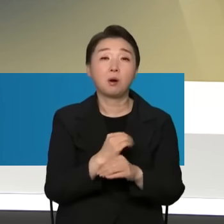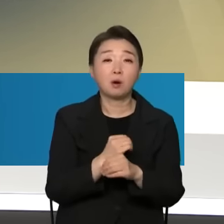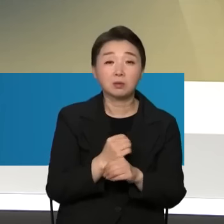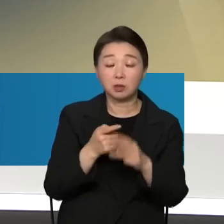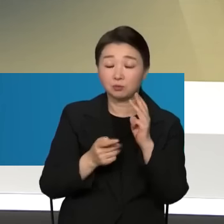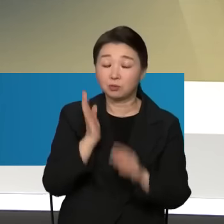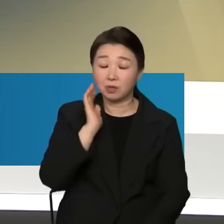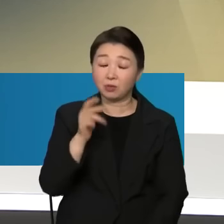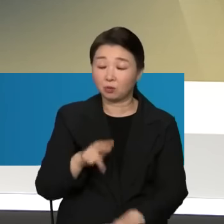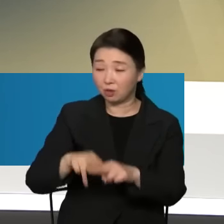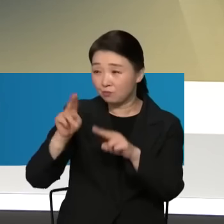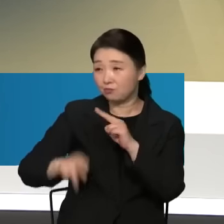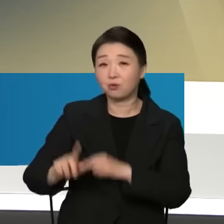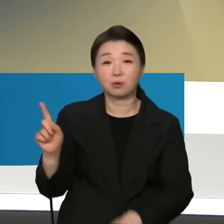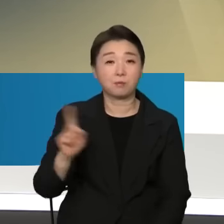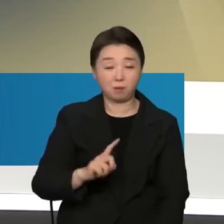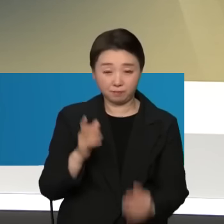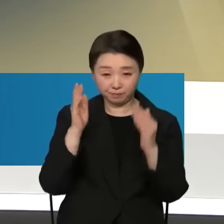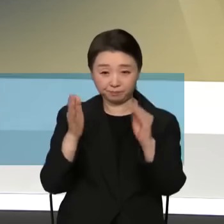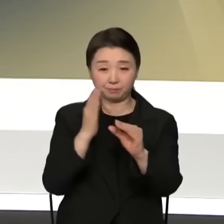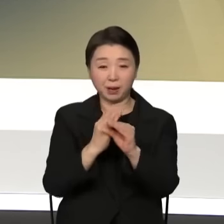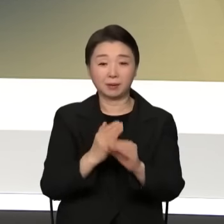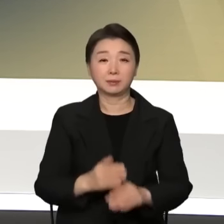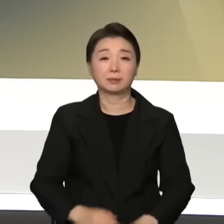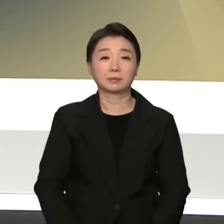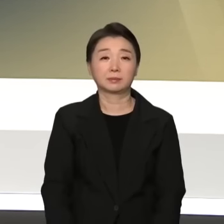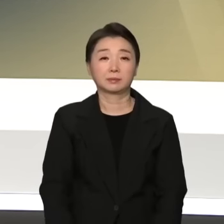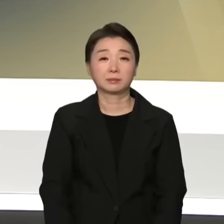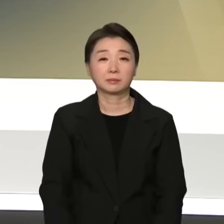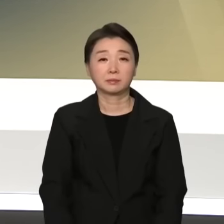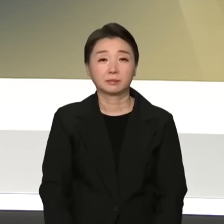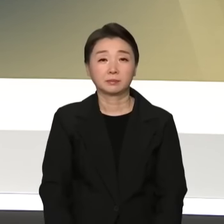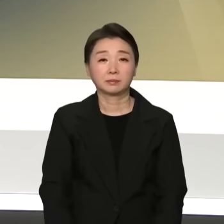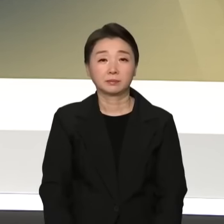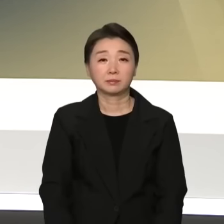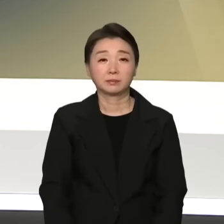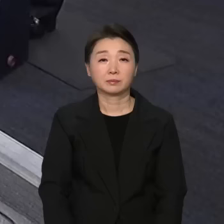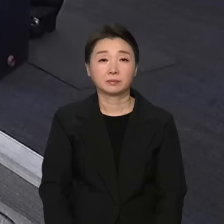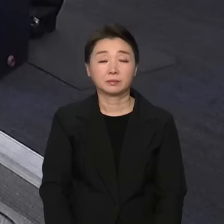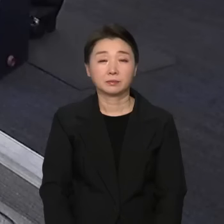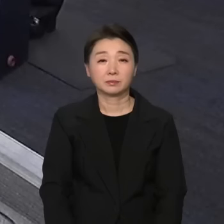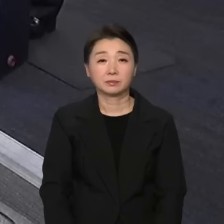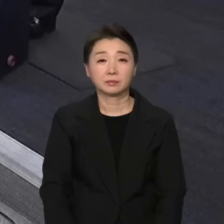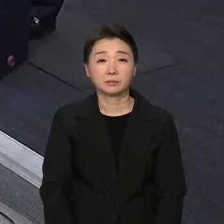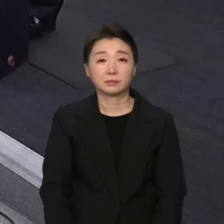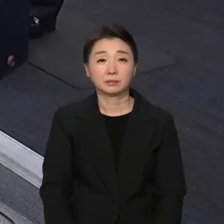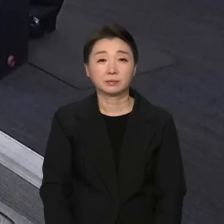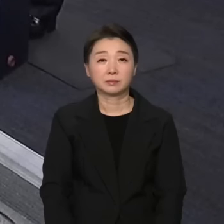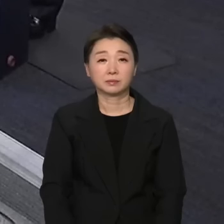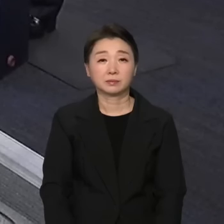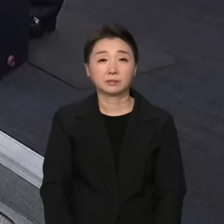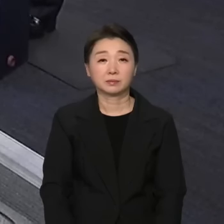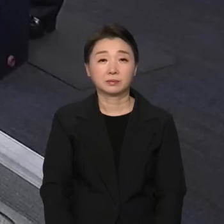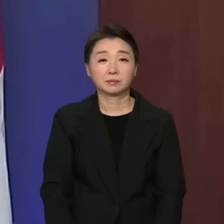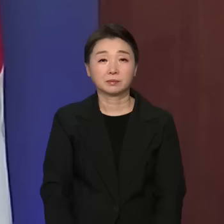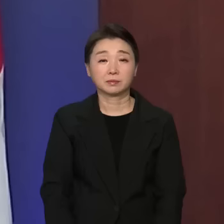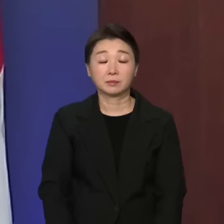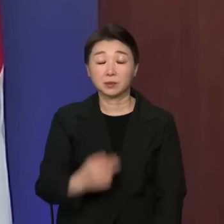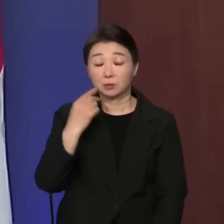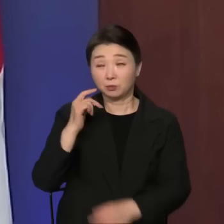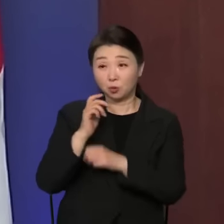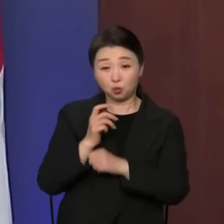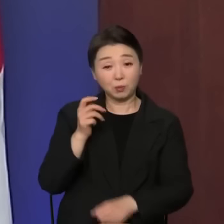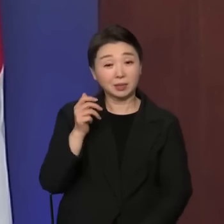대통령이 물러날 것인지로 모아지고 있습니다 워싱턴 정강현 특파원입니다 로이드 오스틴 미국